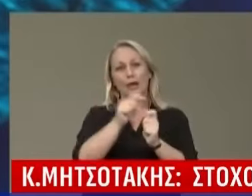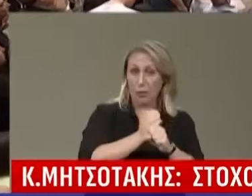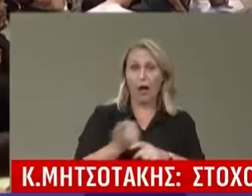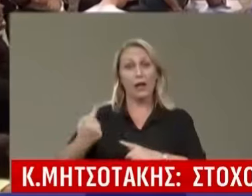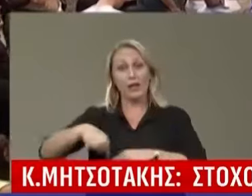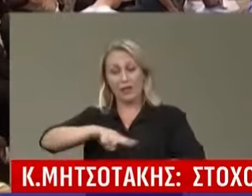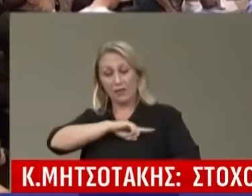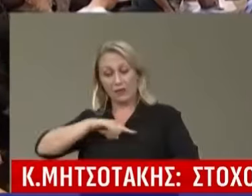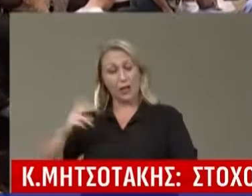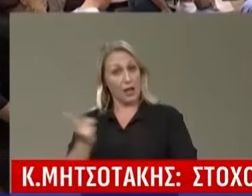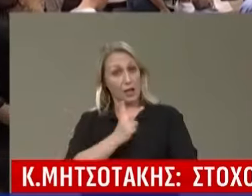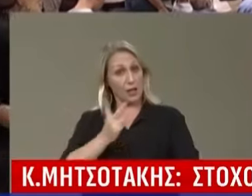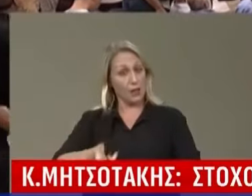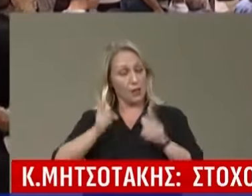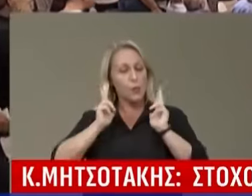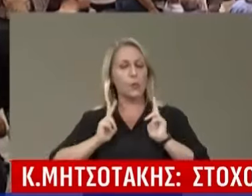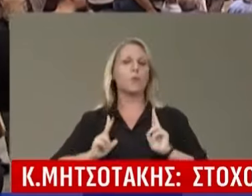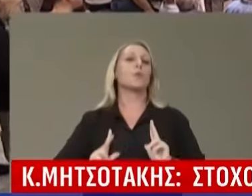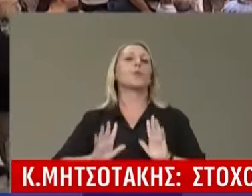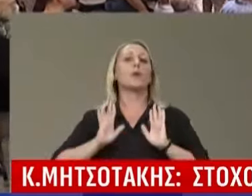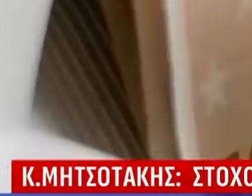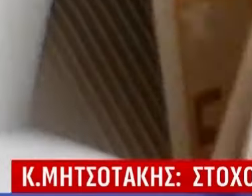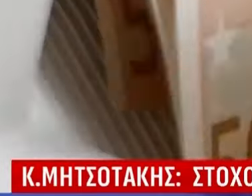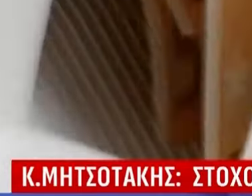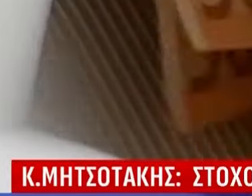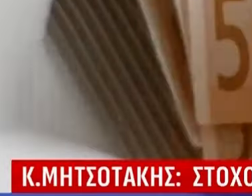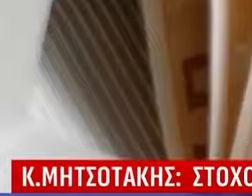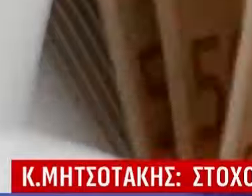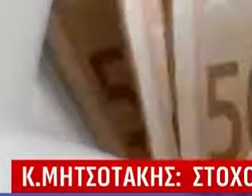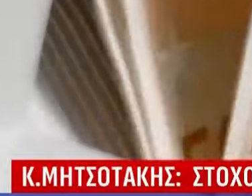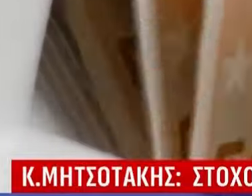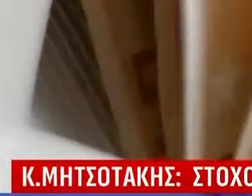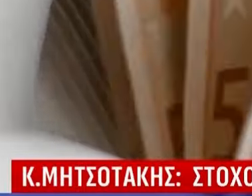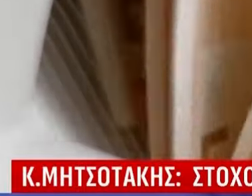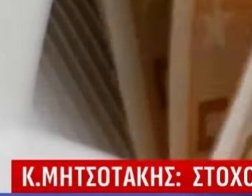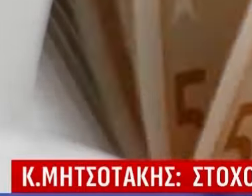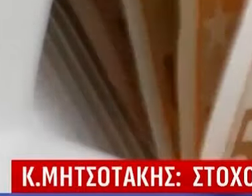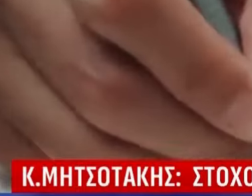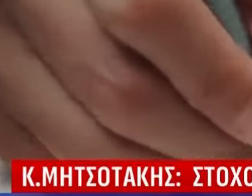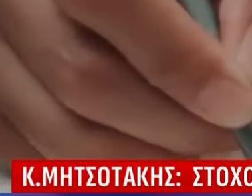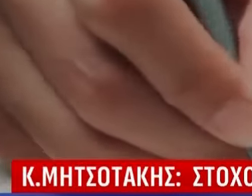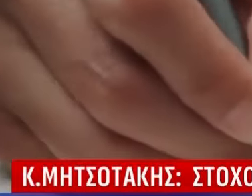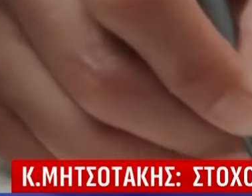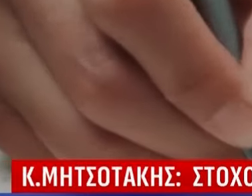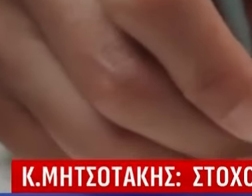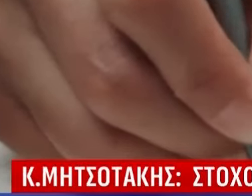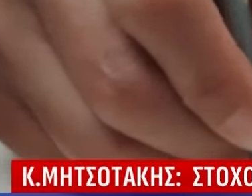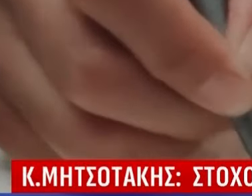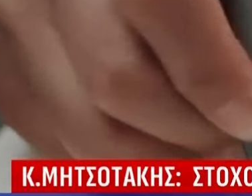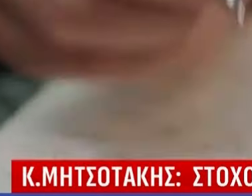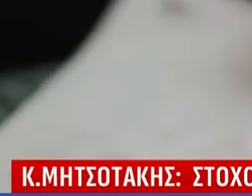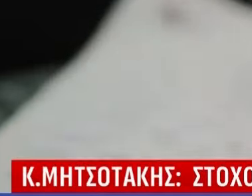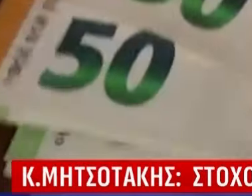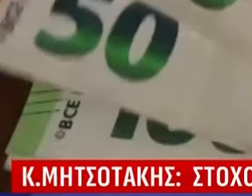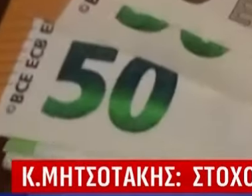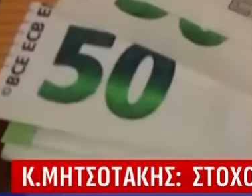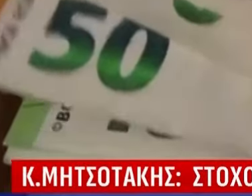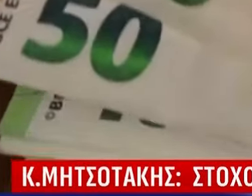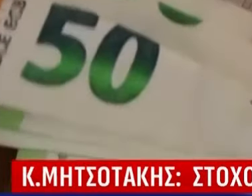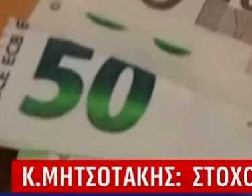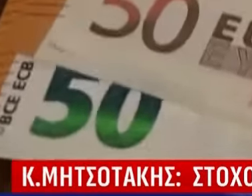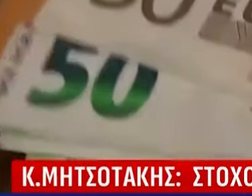ελληνική Ήπεθρο. Ο Κυριάκος Μητσοτάκης, θέλοντας να ενισχύσει και τους συνταξιούχους, ανακοίνωσε αύξηση των συντάξεων από το 2025 έως